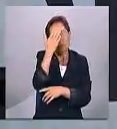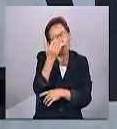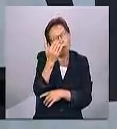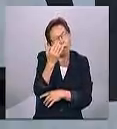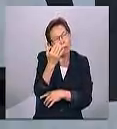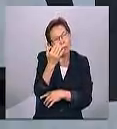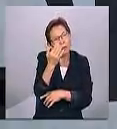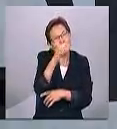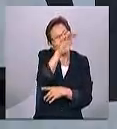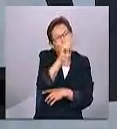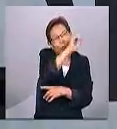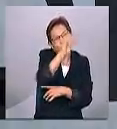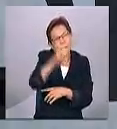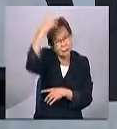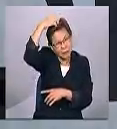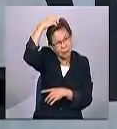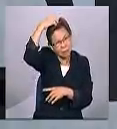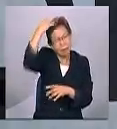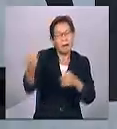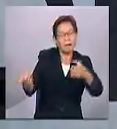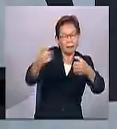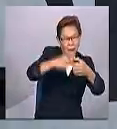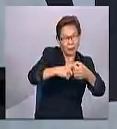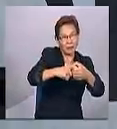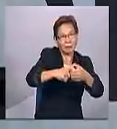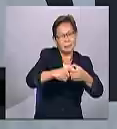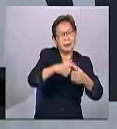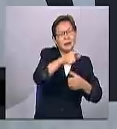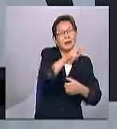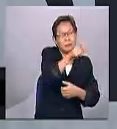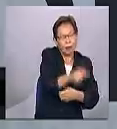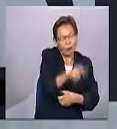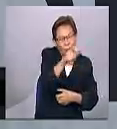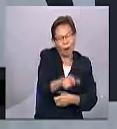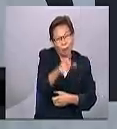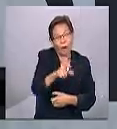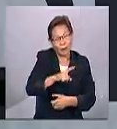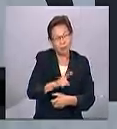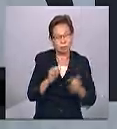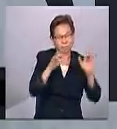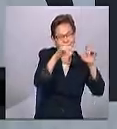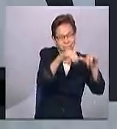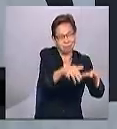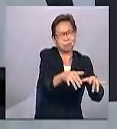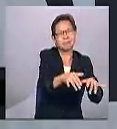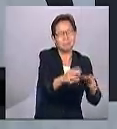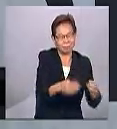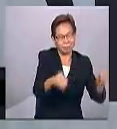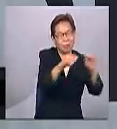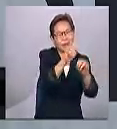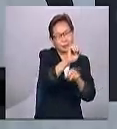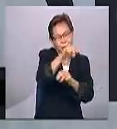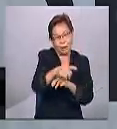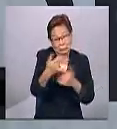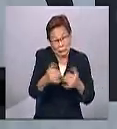daripada kes-kes di Selangor adalah berkaitan dengan jemaah yang berhimpun di Sri Petaling dan juga sekarang ini telah